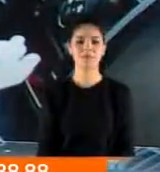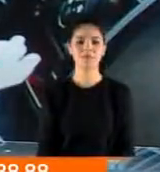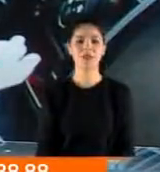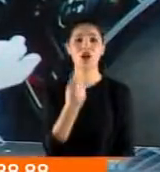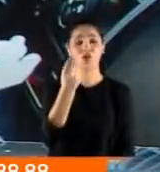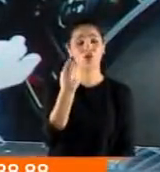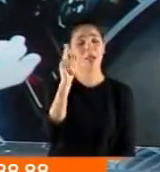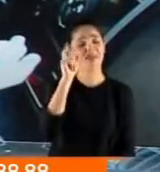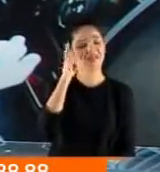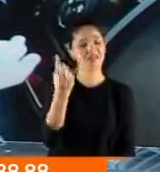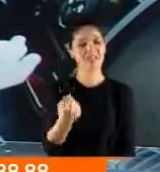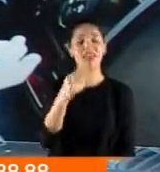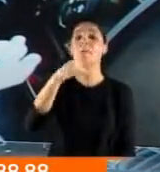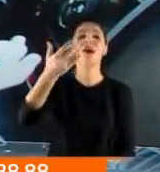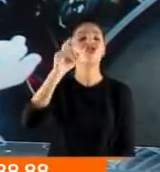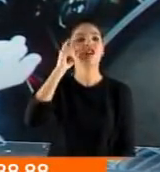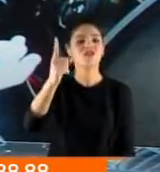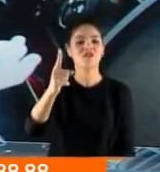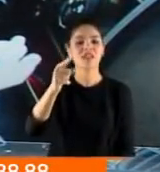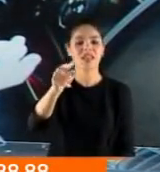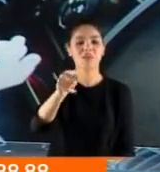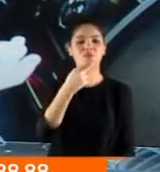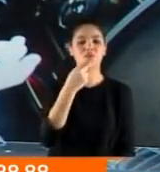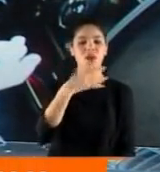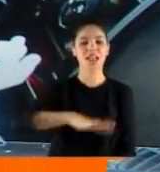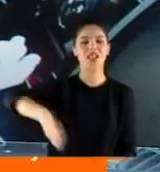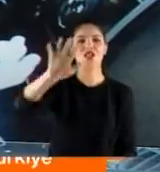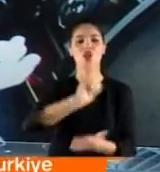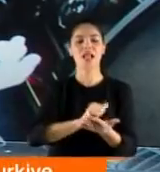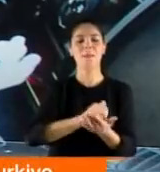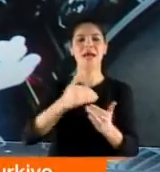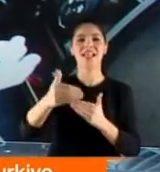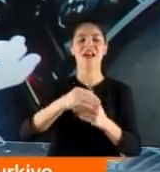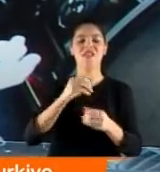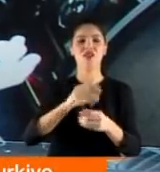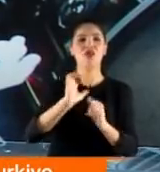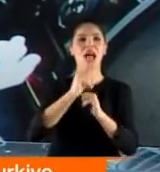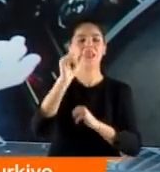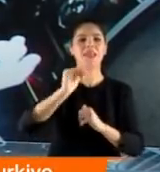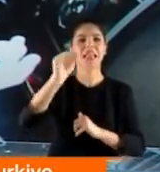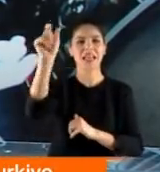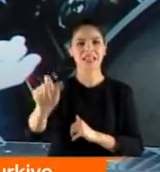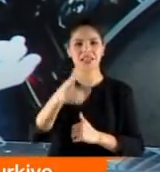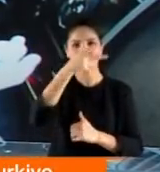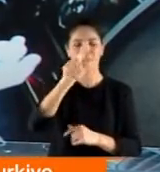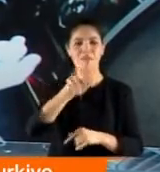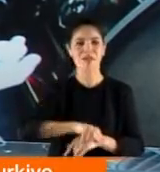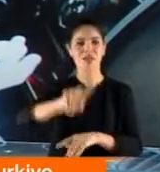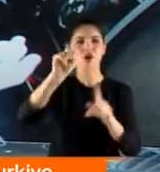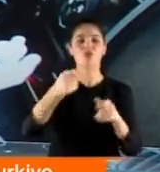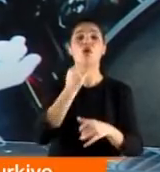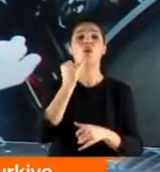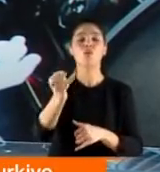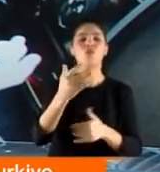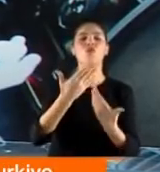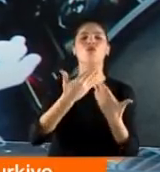Güzel bir fikir. Bir fikir daha. Bu hanımefendi de sosyal mesafe için kullanılıyor. Antalya'da bir taksici. Benzer bir yöntem.